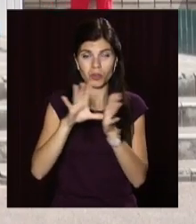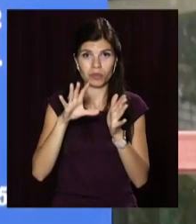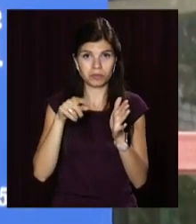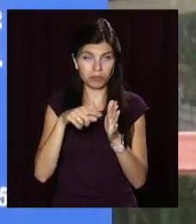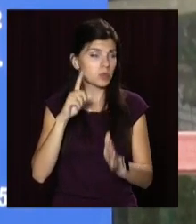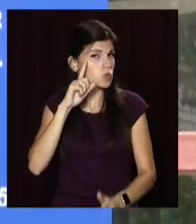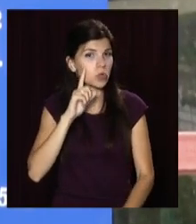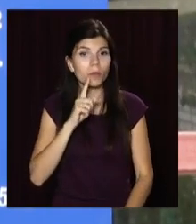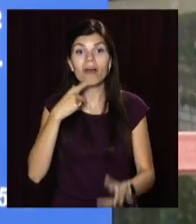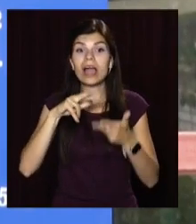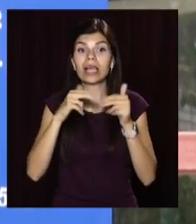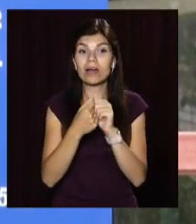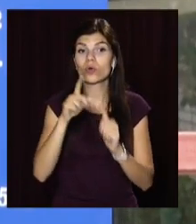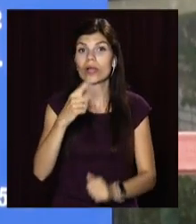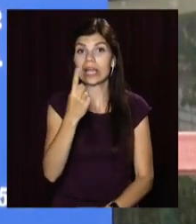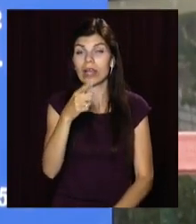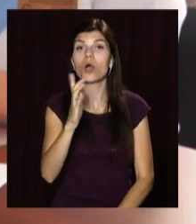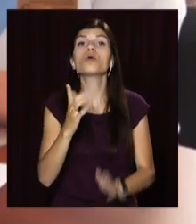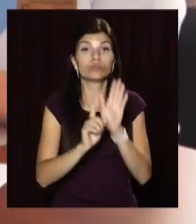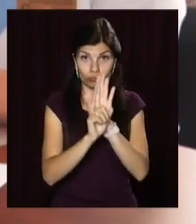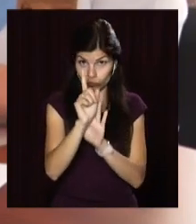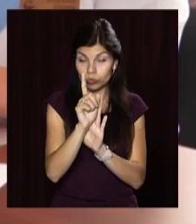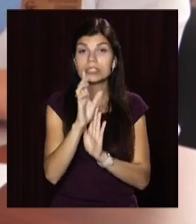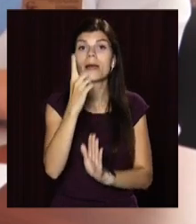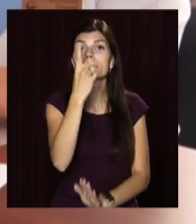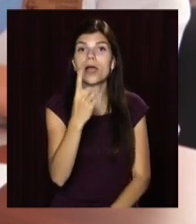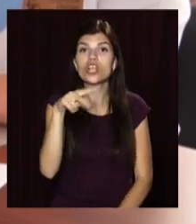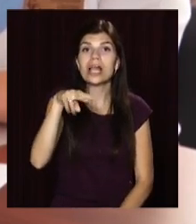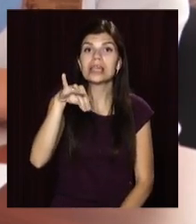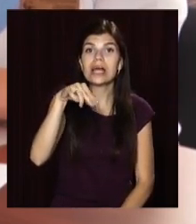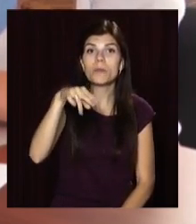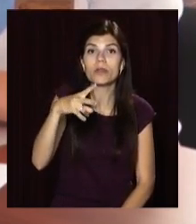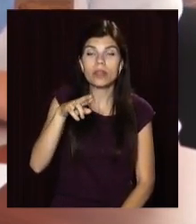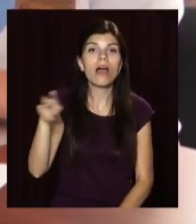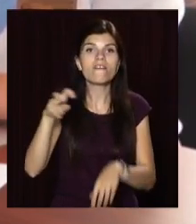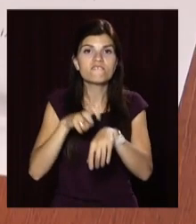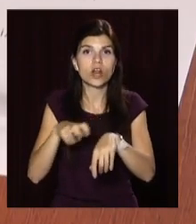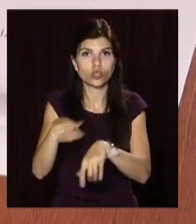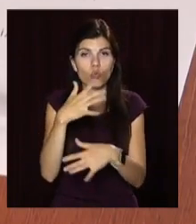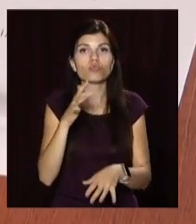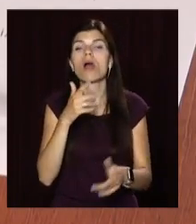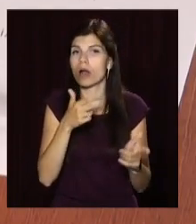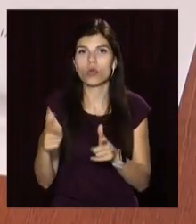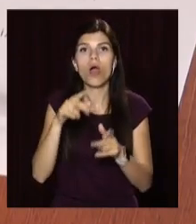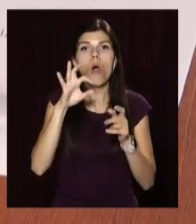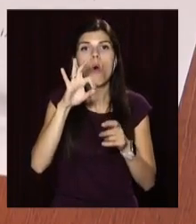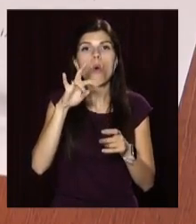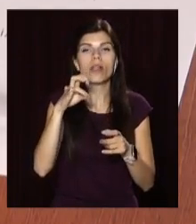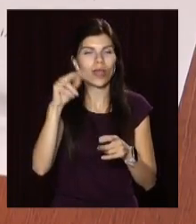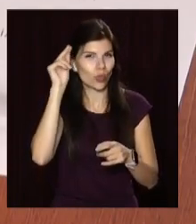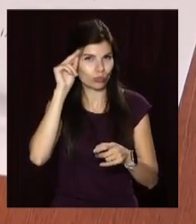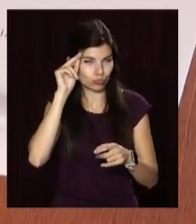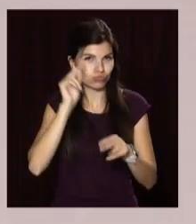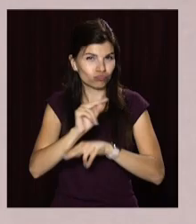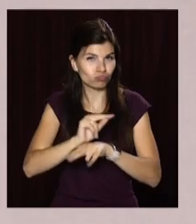номер 1 є лікарняні почнуть видавати з 1 липня. Бо лікарі там вже до цього готові. Пройшли онлайн-навчання і отримали